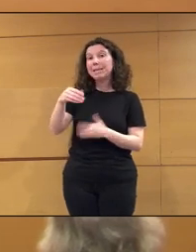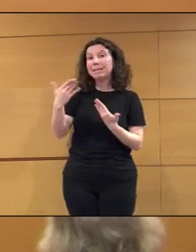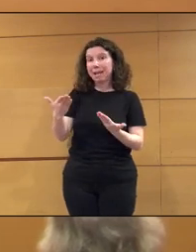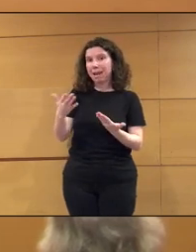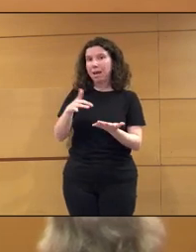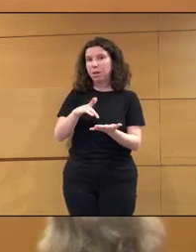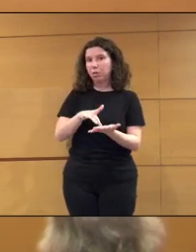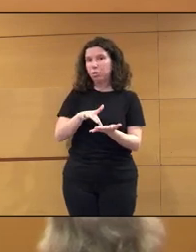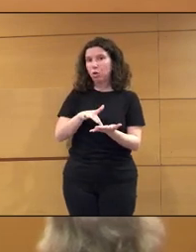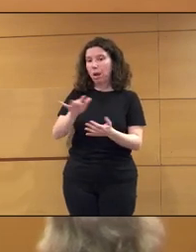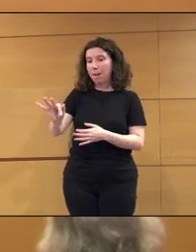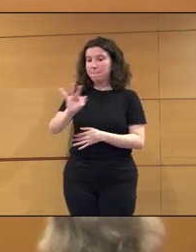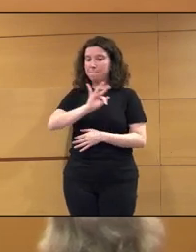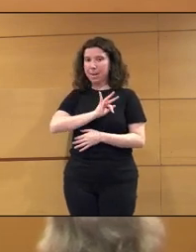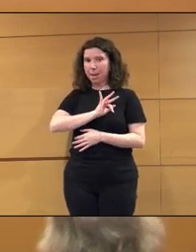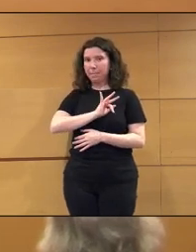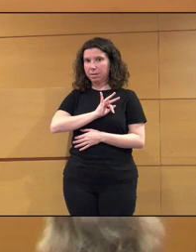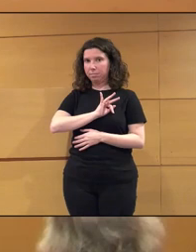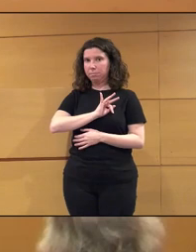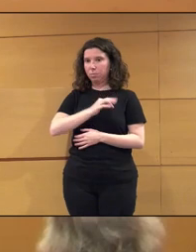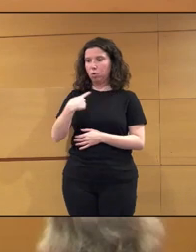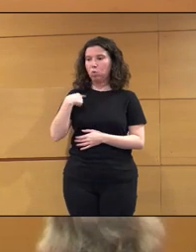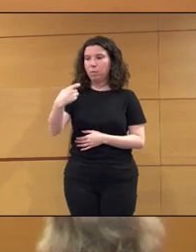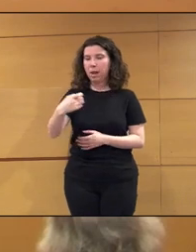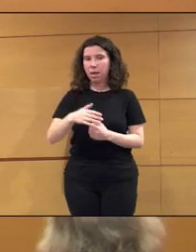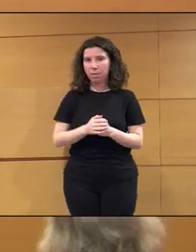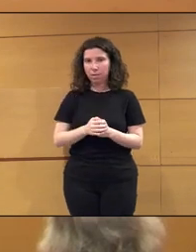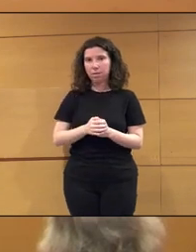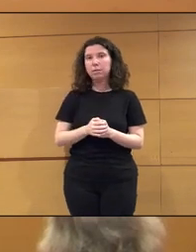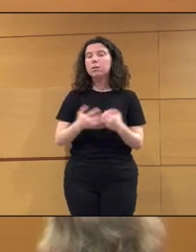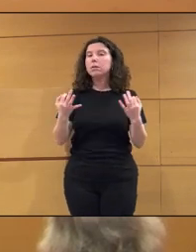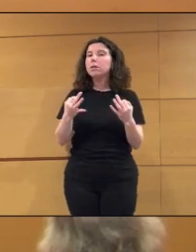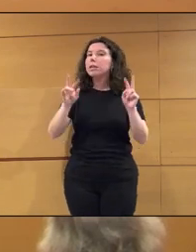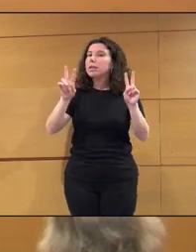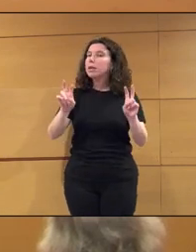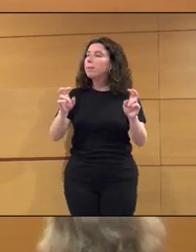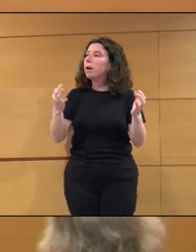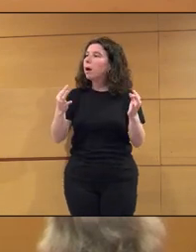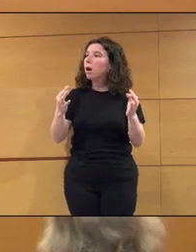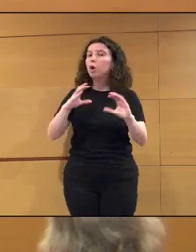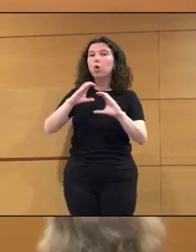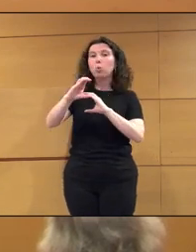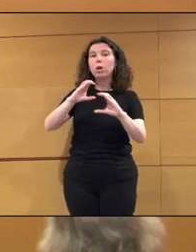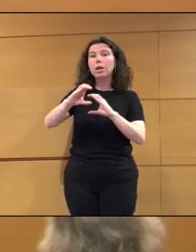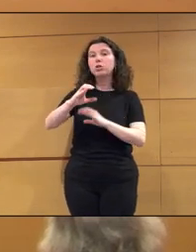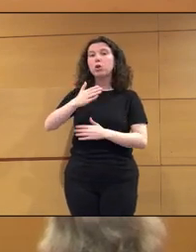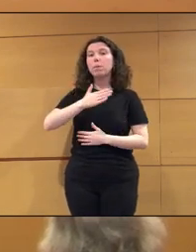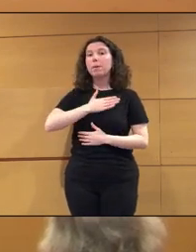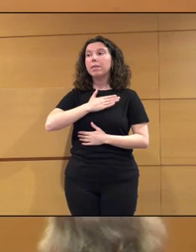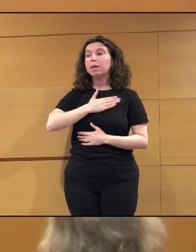preu de WISIS, no? El Jan Garches, que és sobre comunicació del patrimoni,